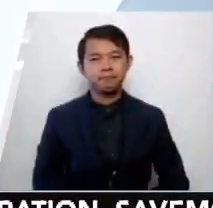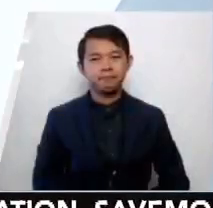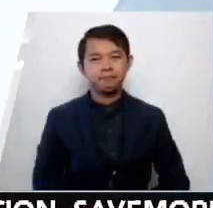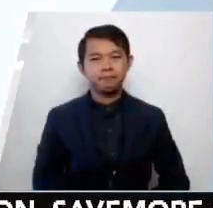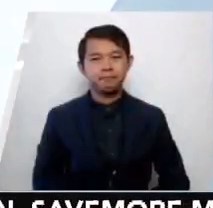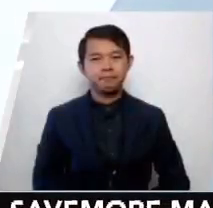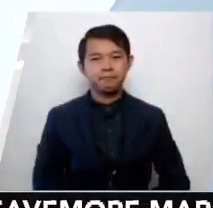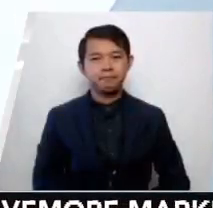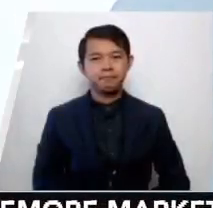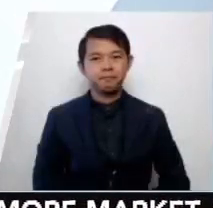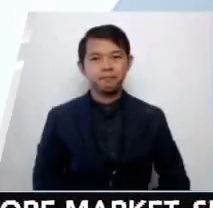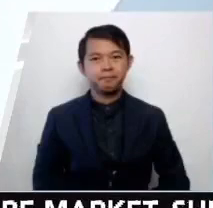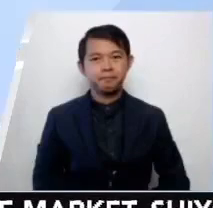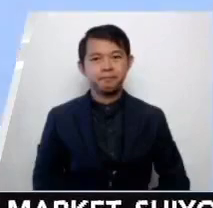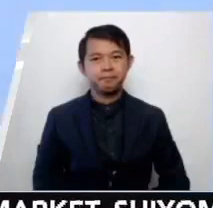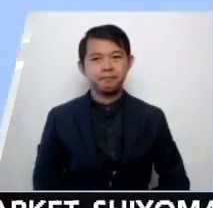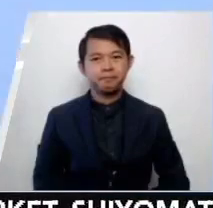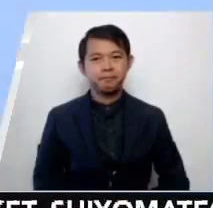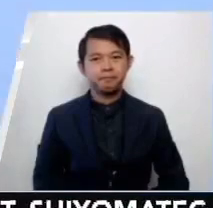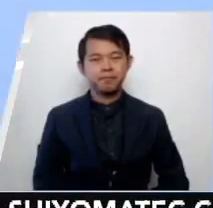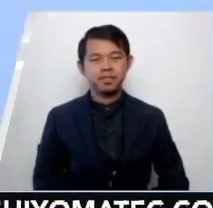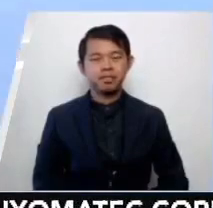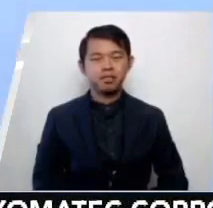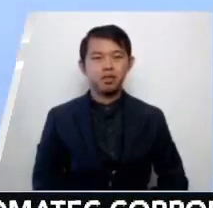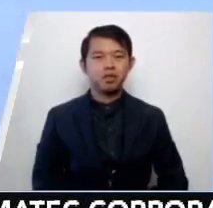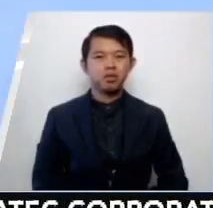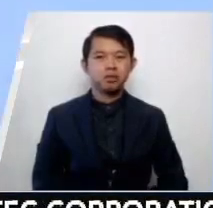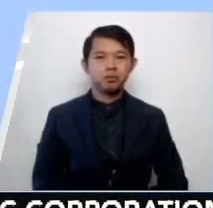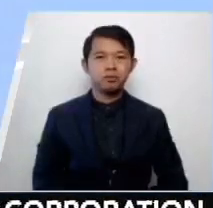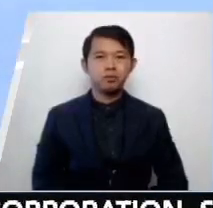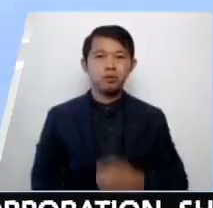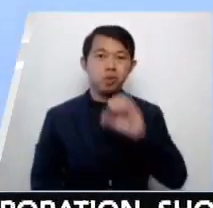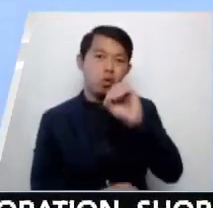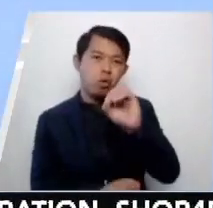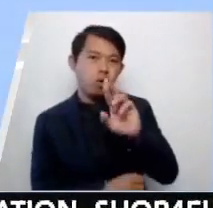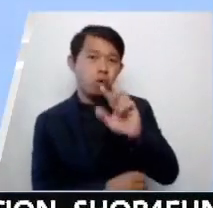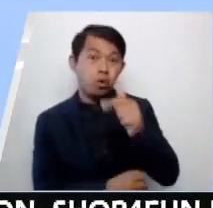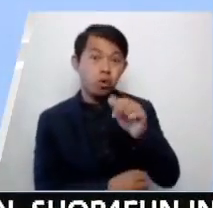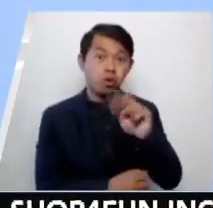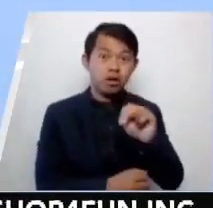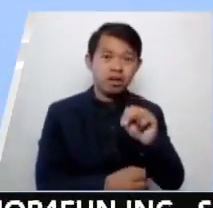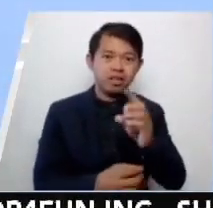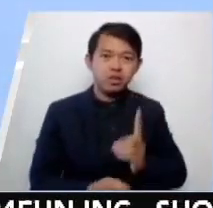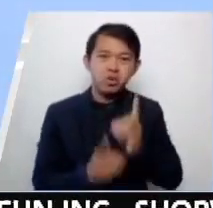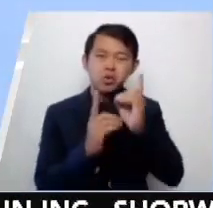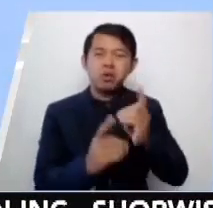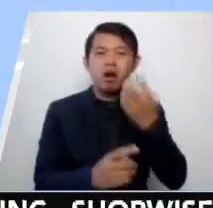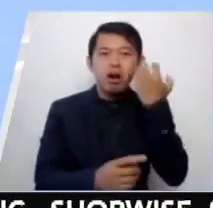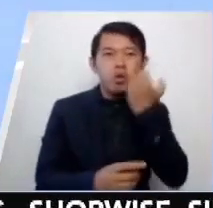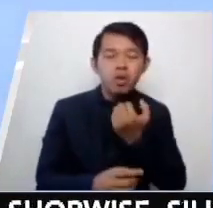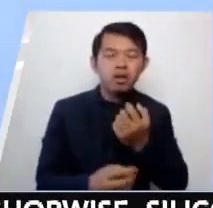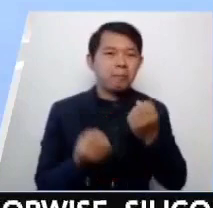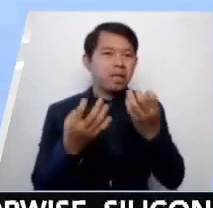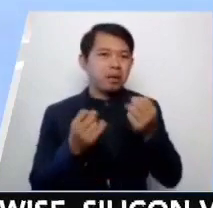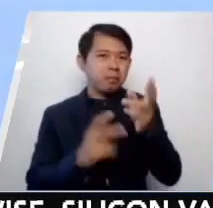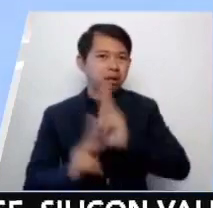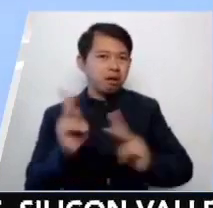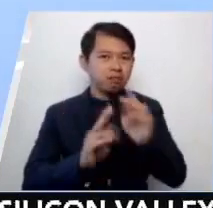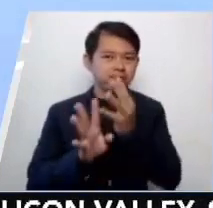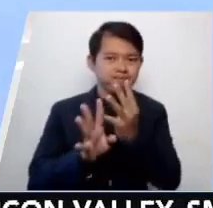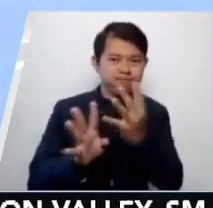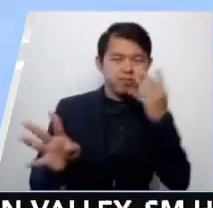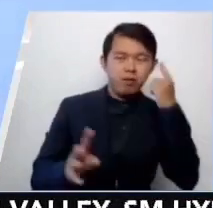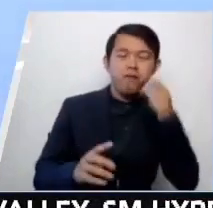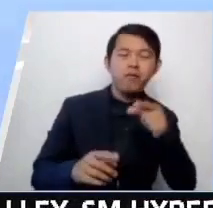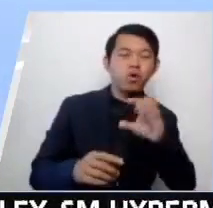Kulang po ang organ donor sa bansa isue po ito lalo't halos t pasyente ang nakapila para sa organ Transplant Basi po y sa datos ng